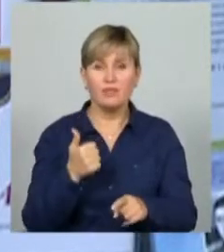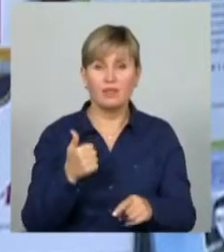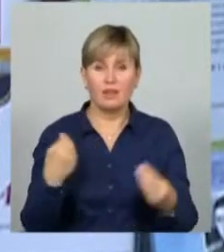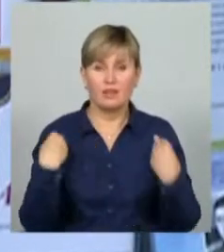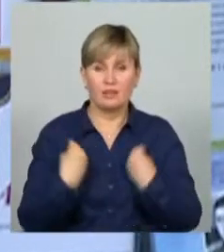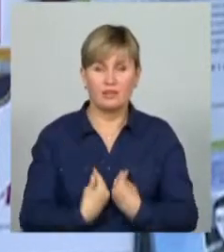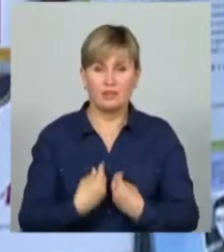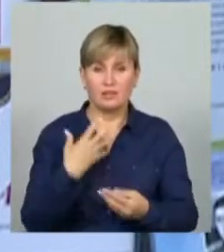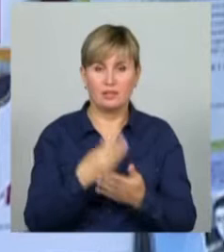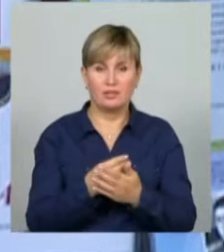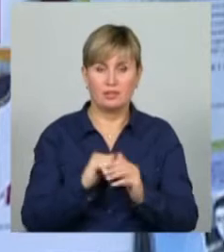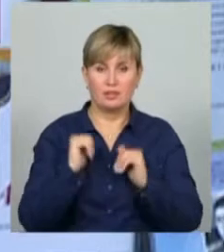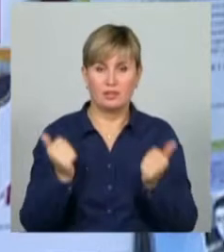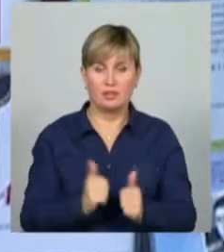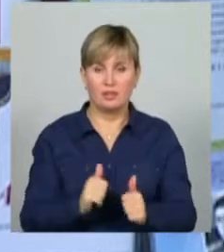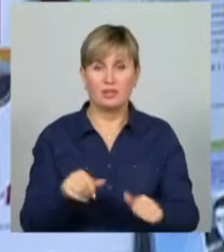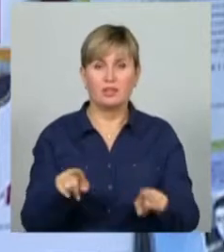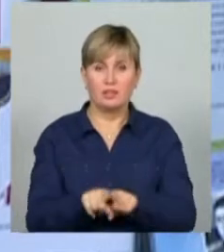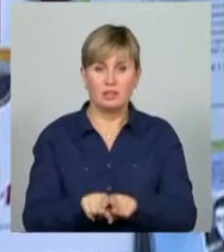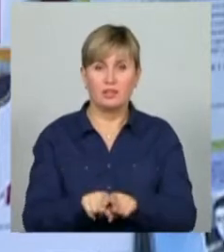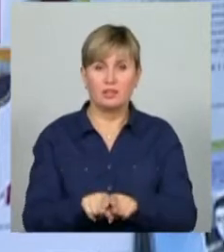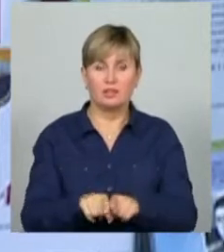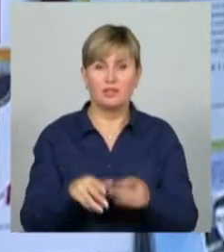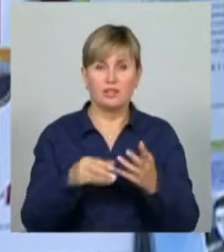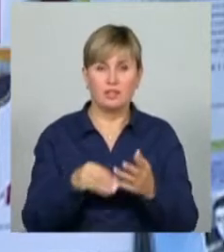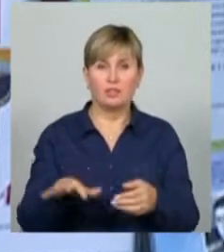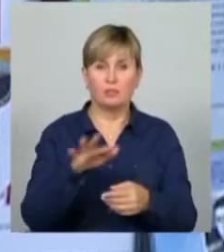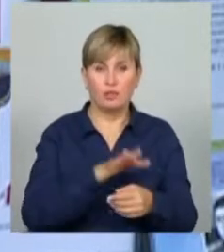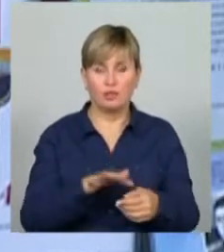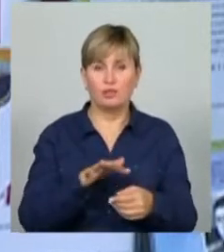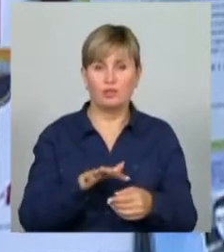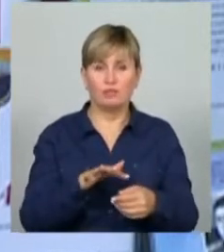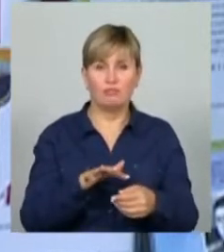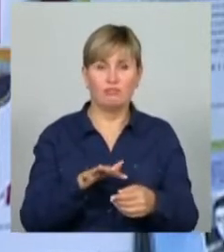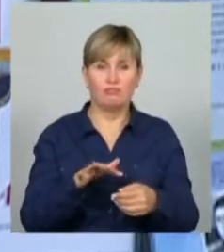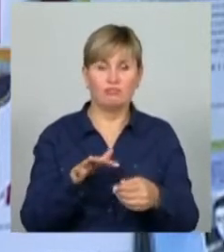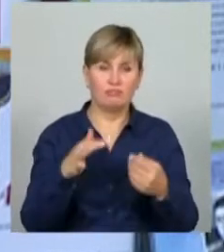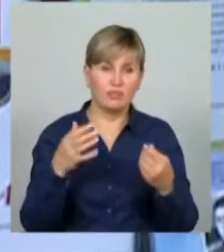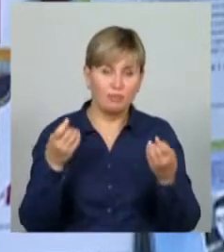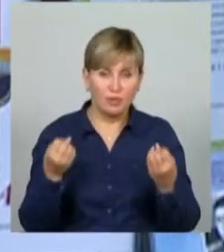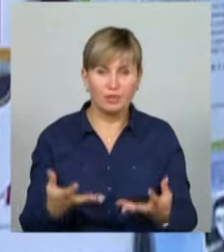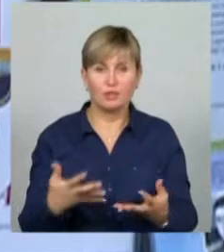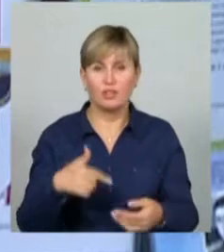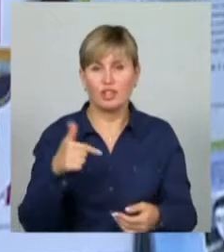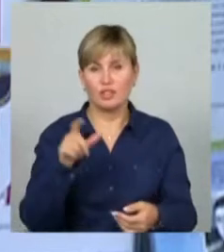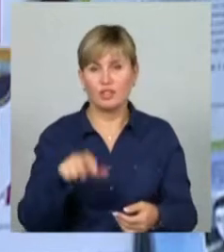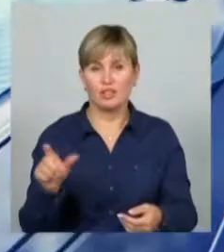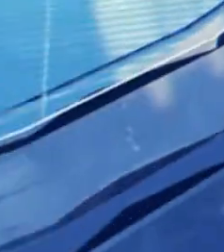свой этот мундир. А так он земной, доступный, гражданский.